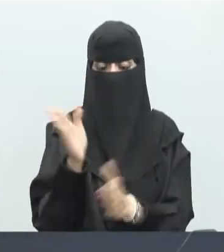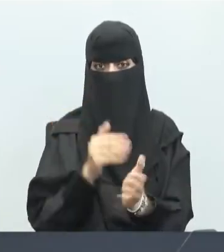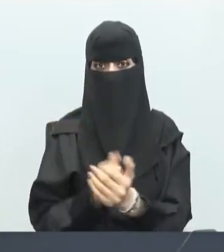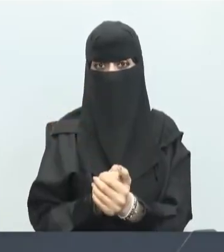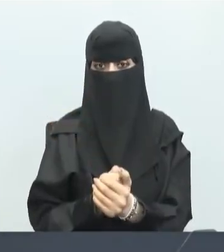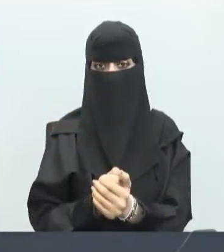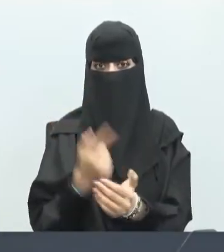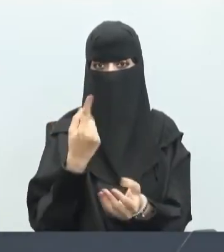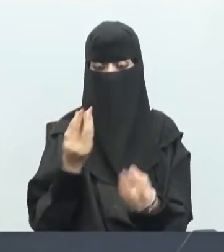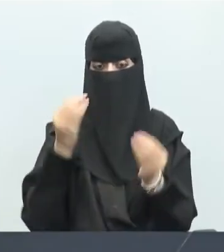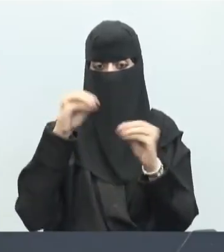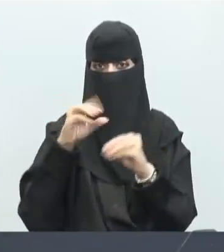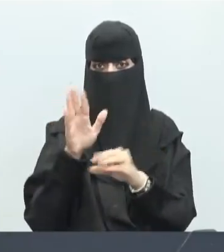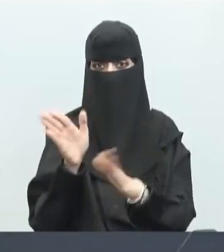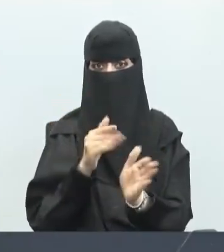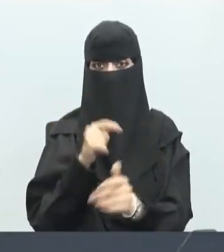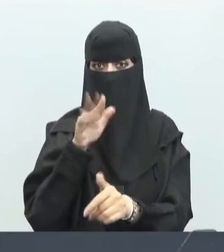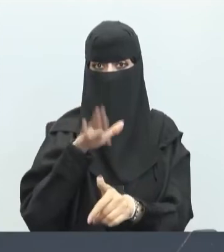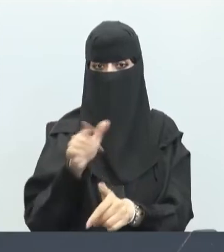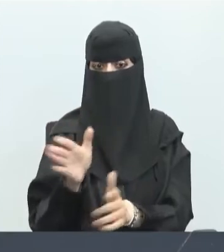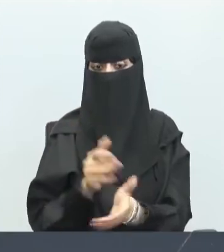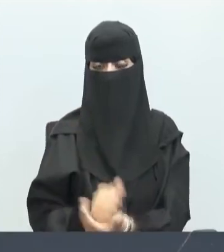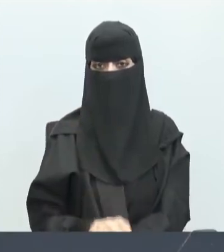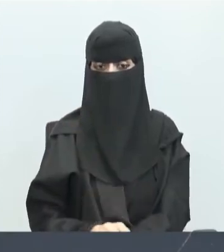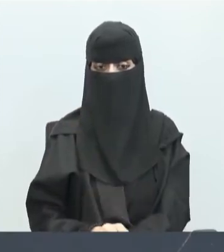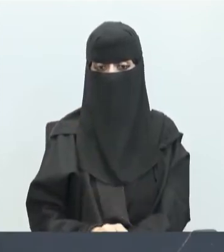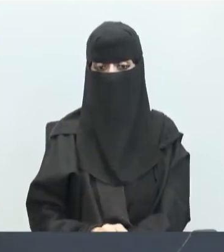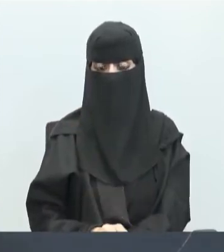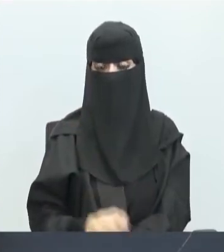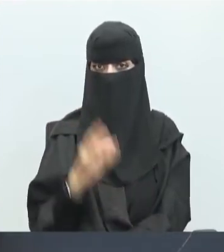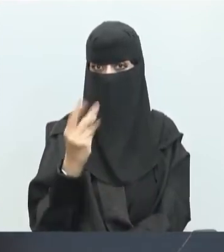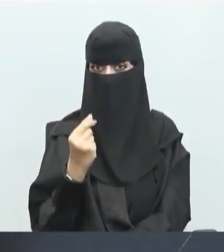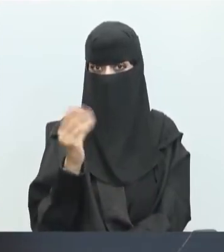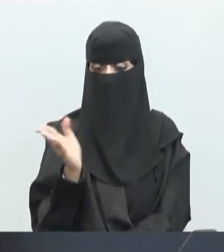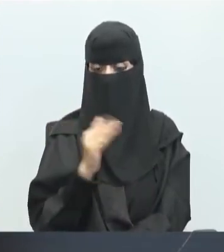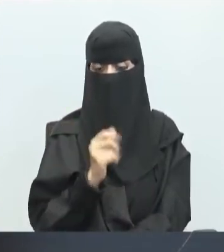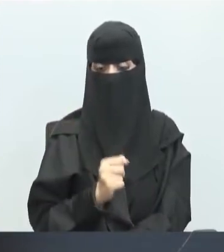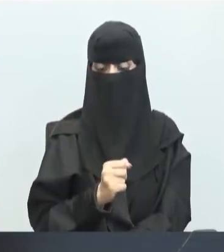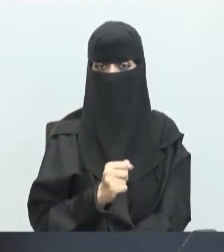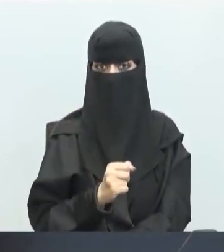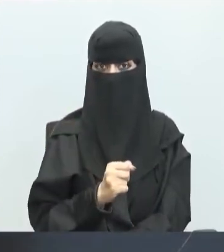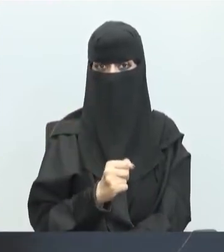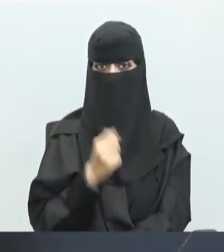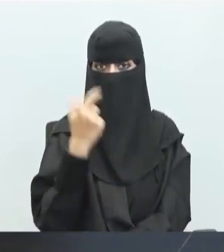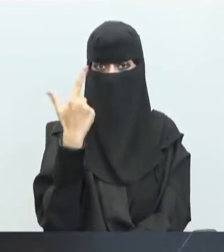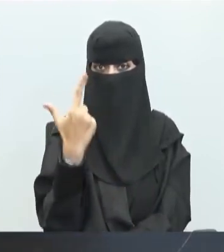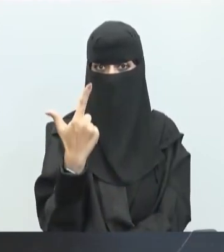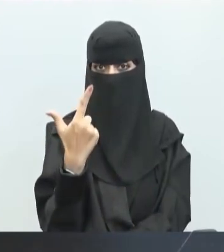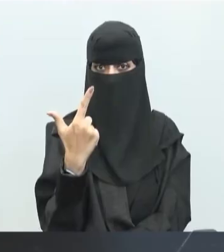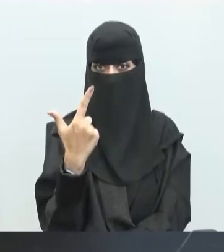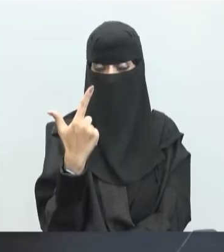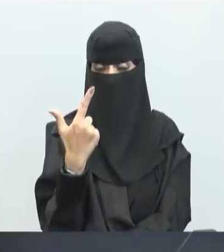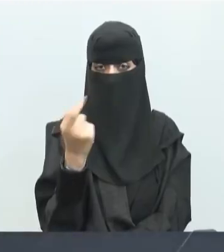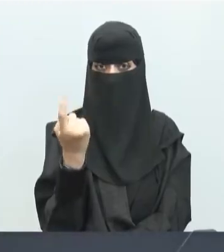عشر فالنظيف قطعه اخرى كم يصبح لديه من مكعب وقطع عاد يلا يا